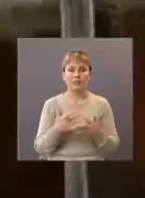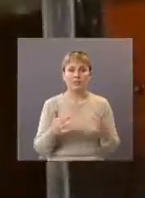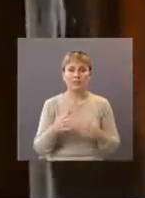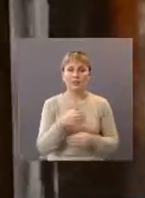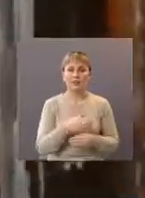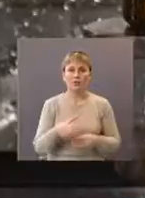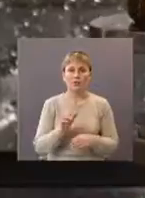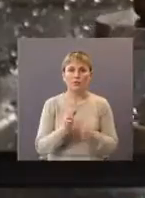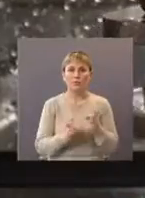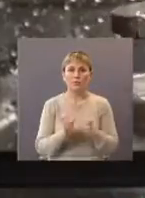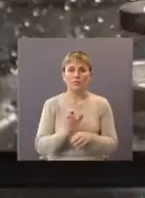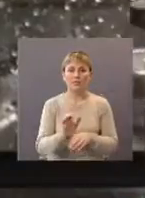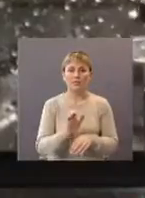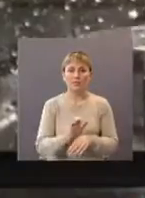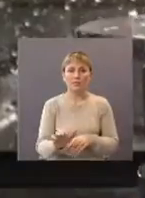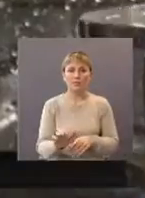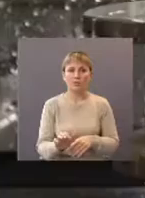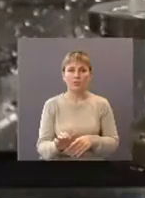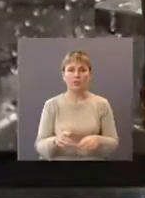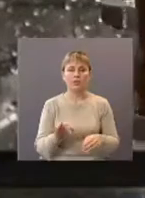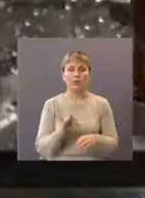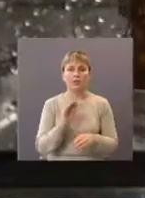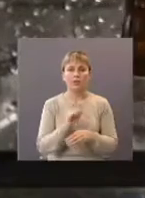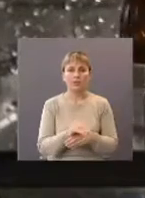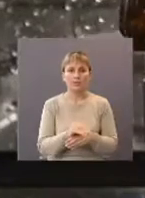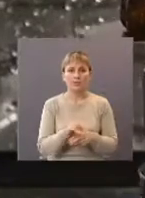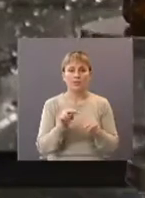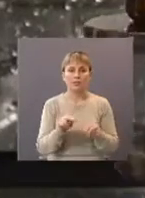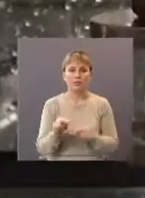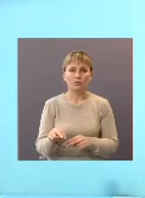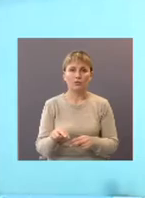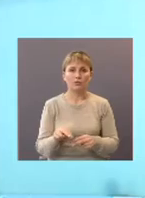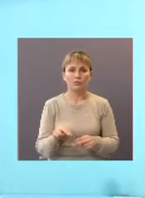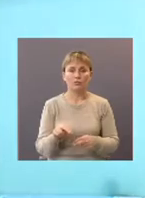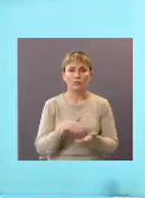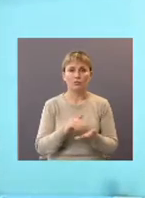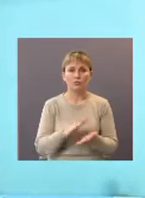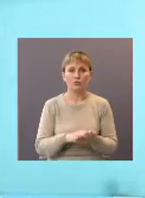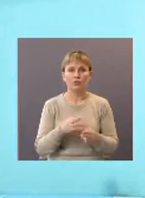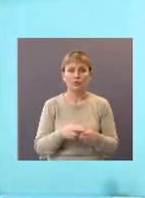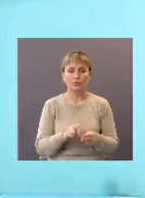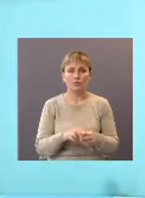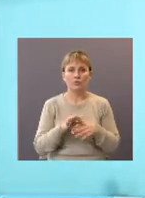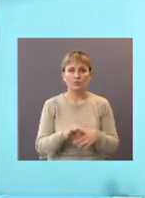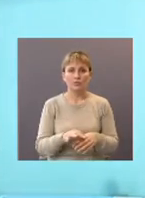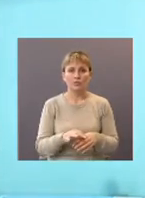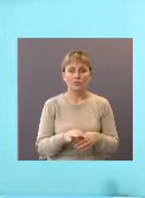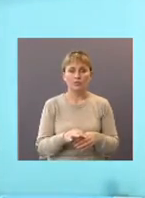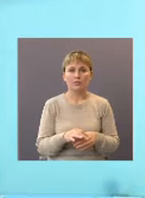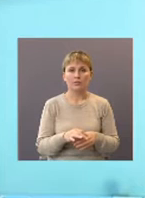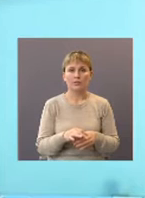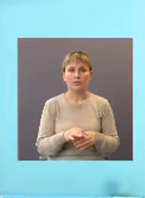ликероводочных предприятиях, дополнительный контрольный прибор учета, который в режиме онлайн